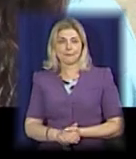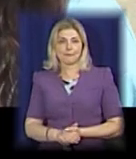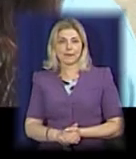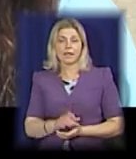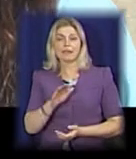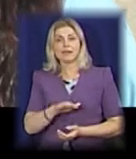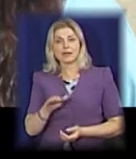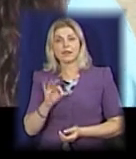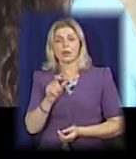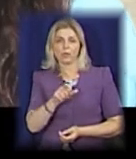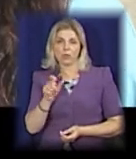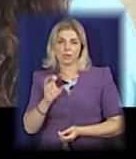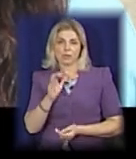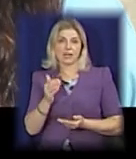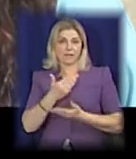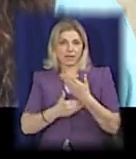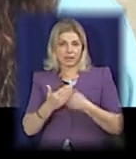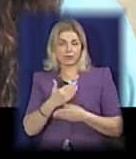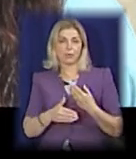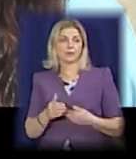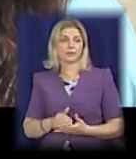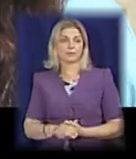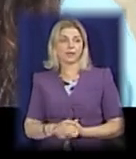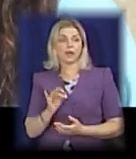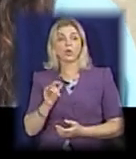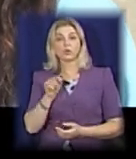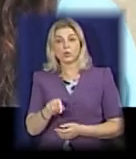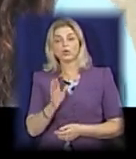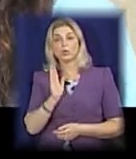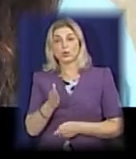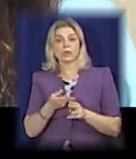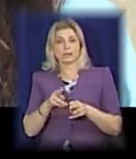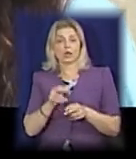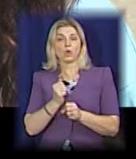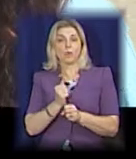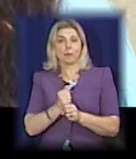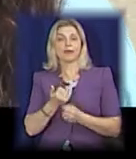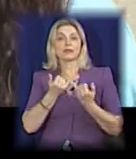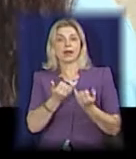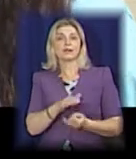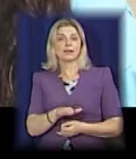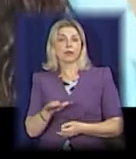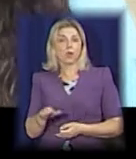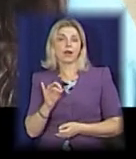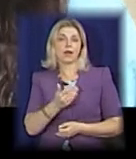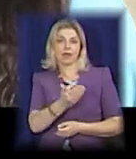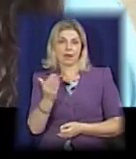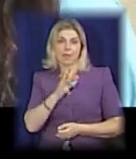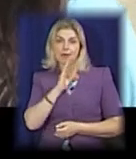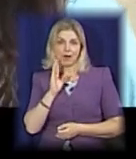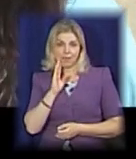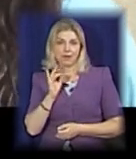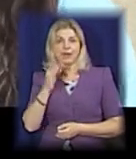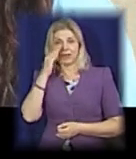дітям та людям з обмеженими можливостями. І тут ми будемо це робити для діток та їхніх мам